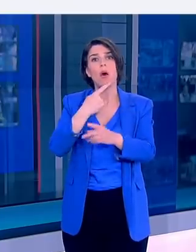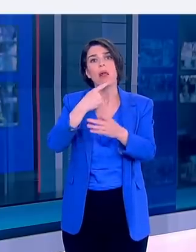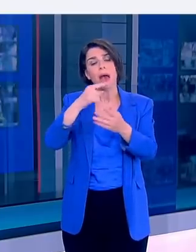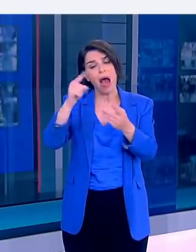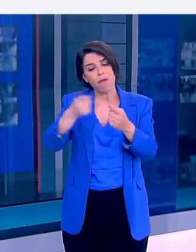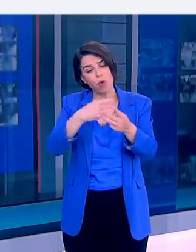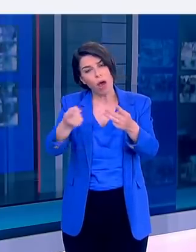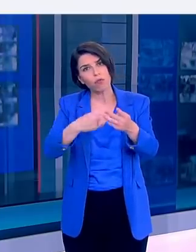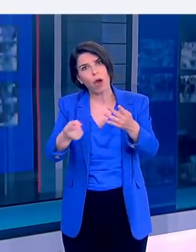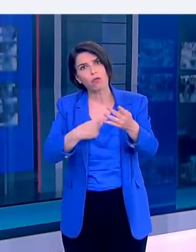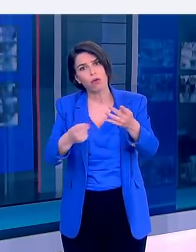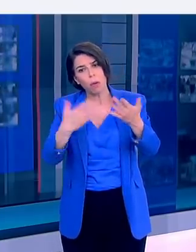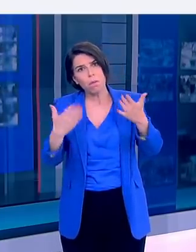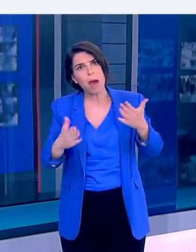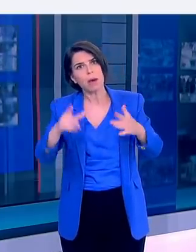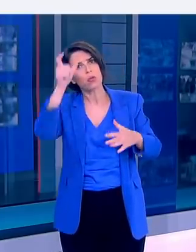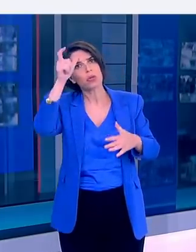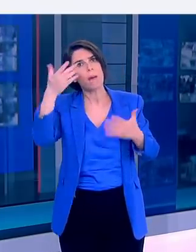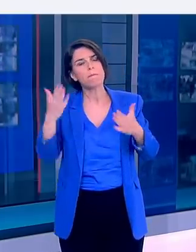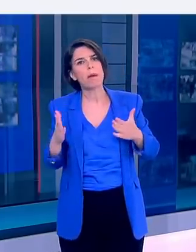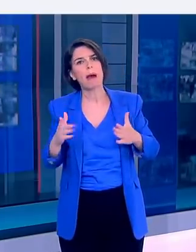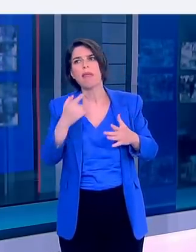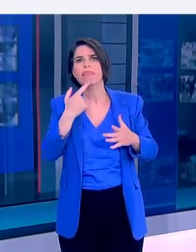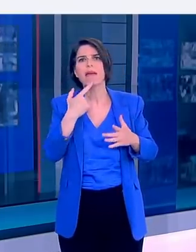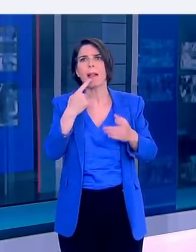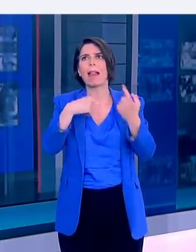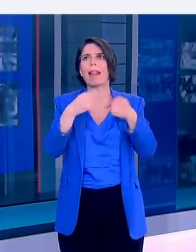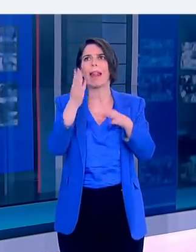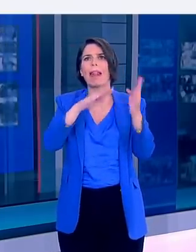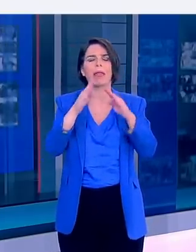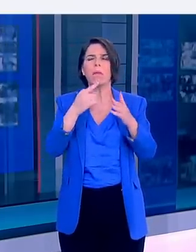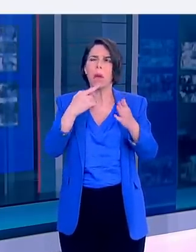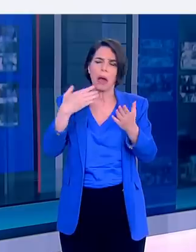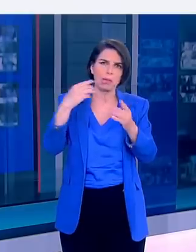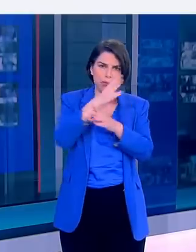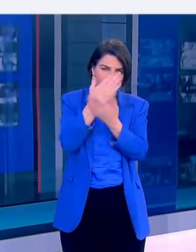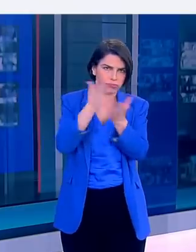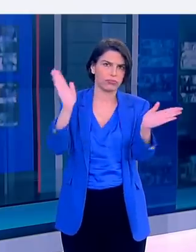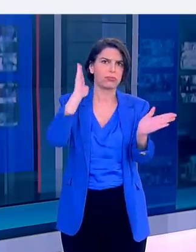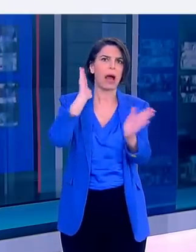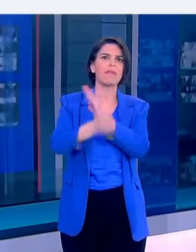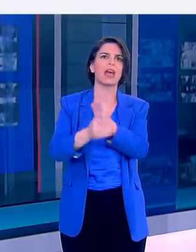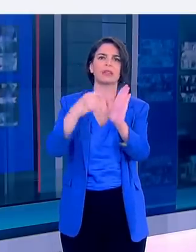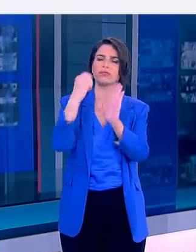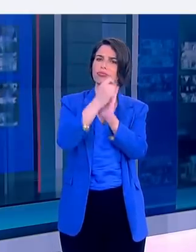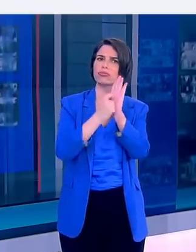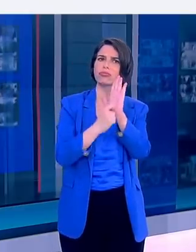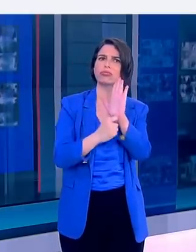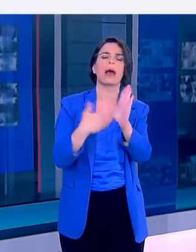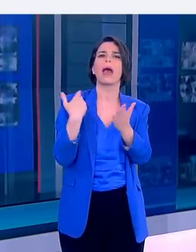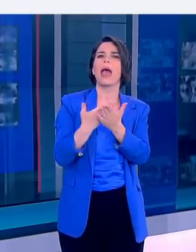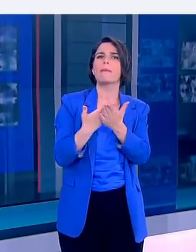με ψυχρό τρόπο, χωρίς συναισθηματικές εξάρσεις, τα εντός εισαγωγικών